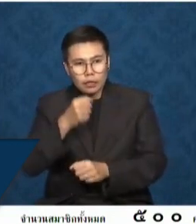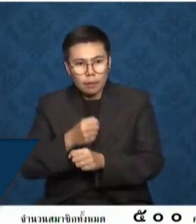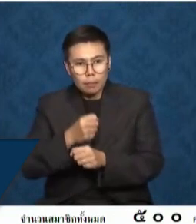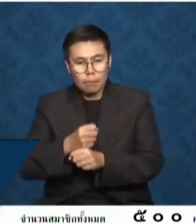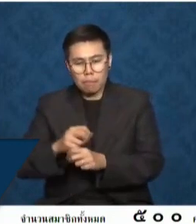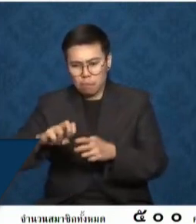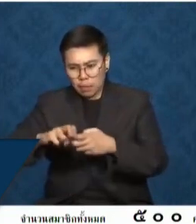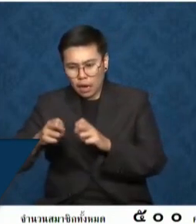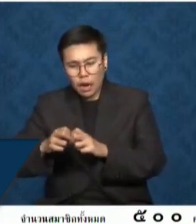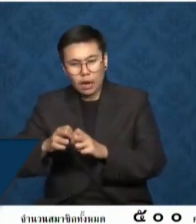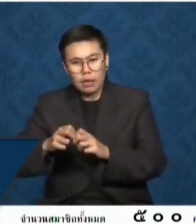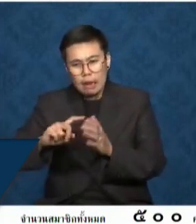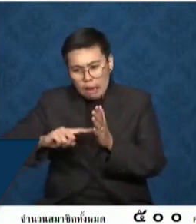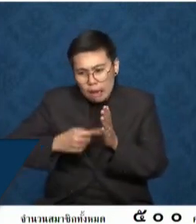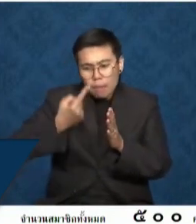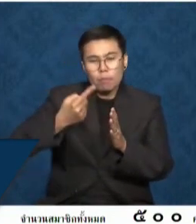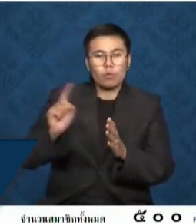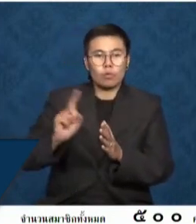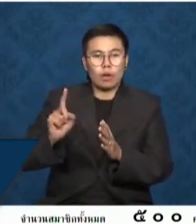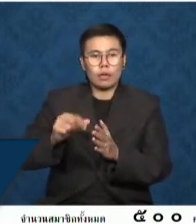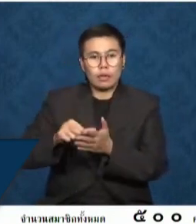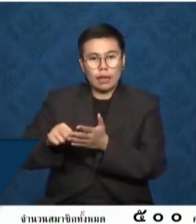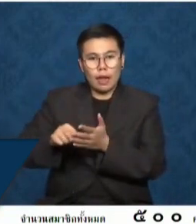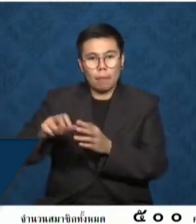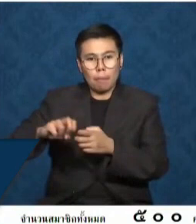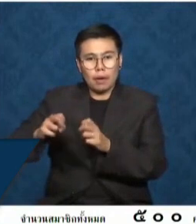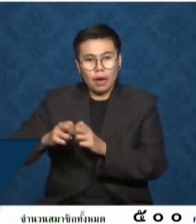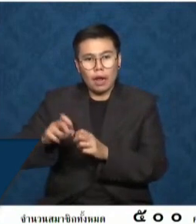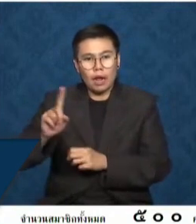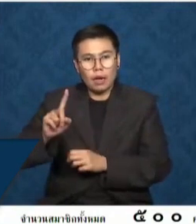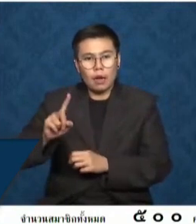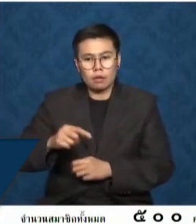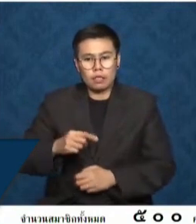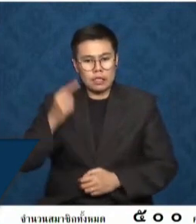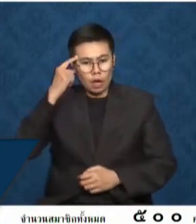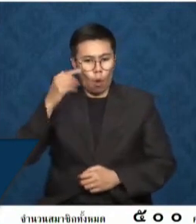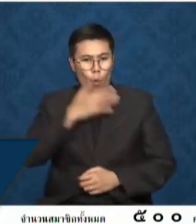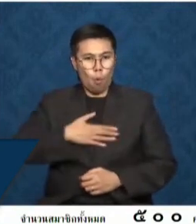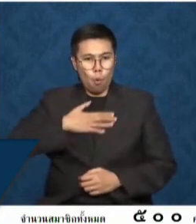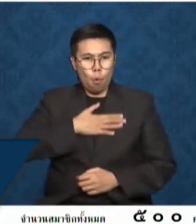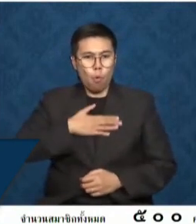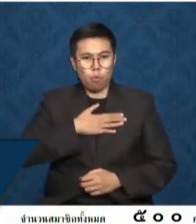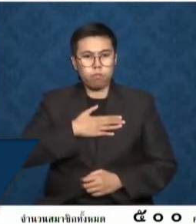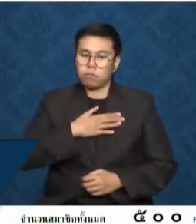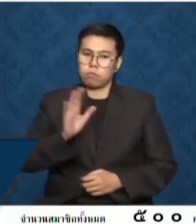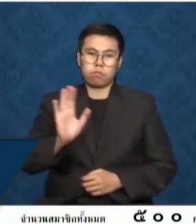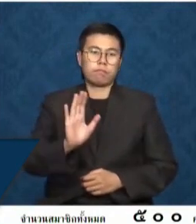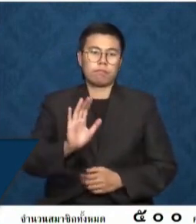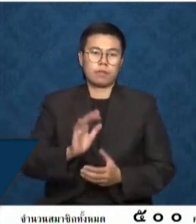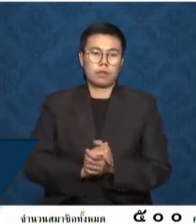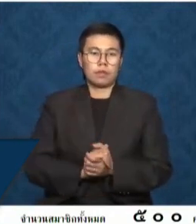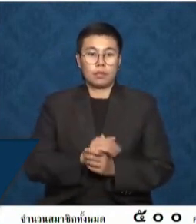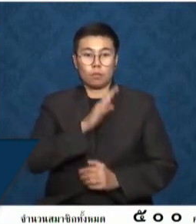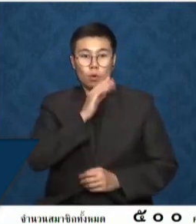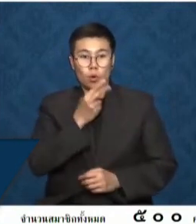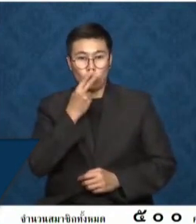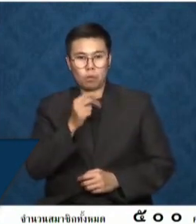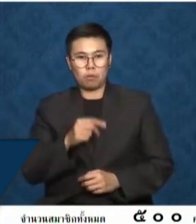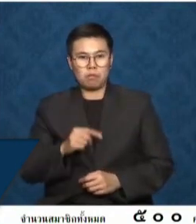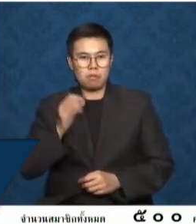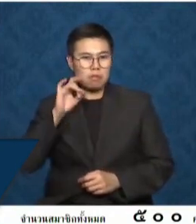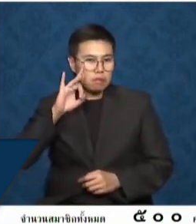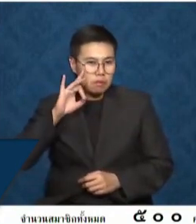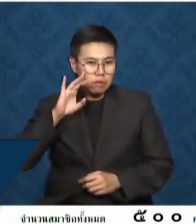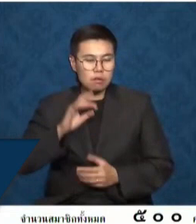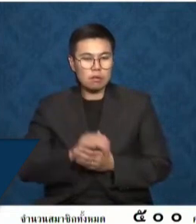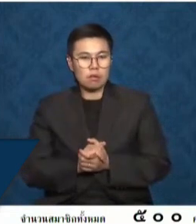ตอของปัญหาคืออะไรและไม่แก้ปัญหาด้วยการใช้อารมณ์ถ้าเราบอกเด็กว่าเด็กก้าวร้าวการที่ผู้ใหญ่อ